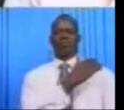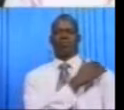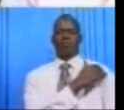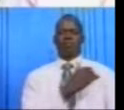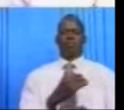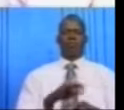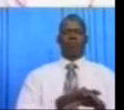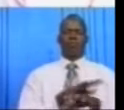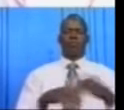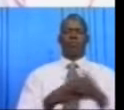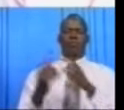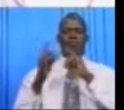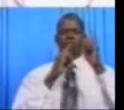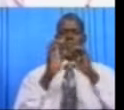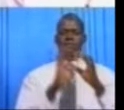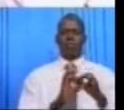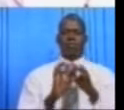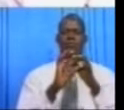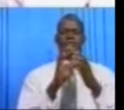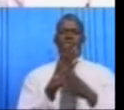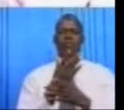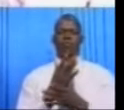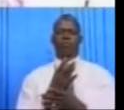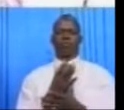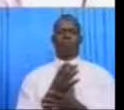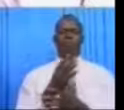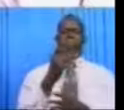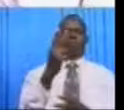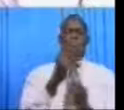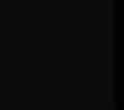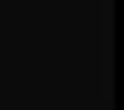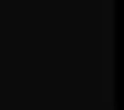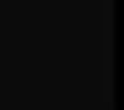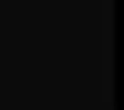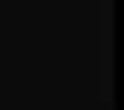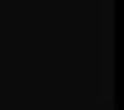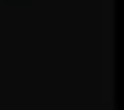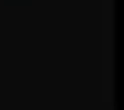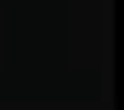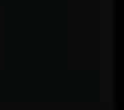2013 et surtout parler de la coopération entre la BOD et le Burkina Faso.